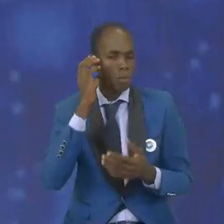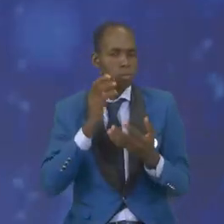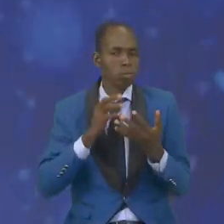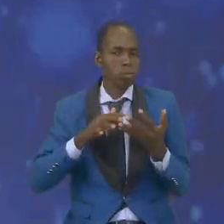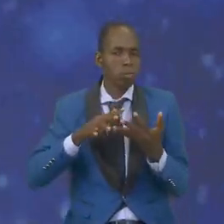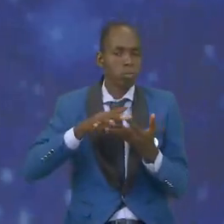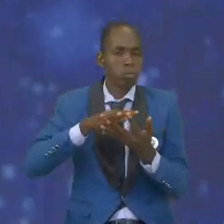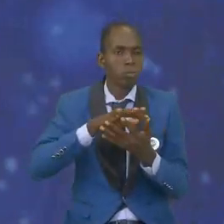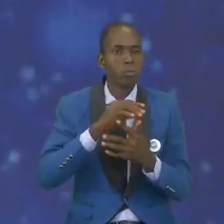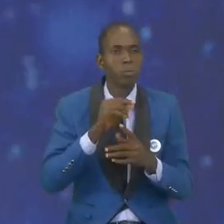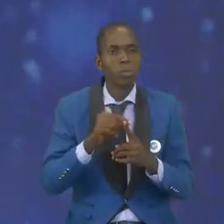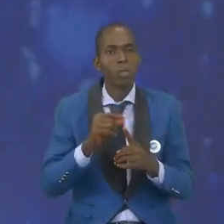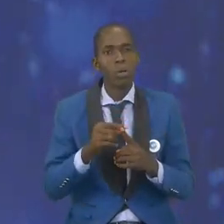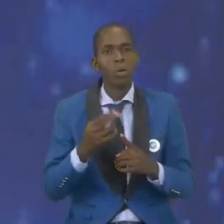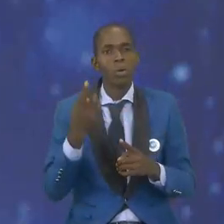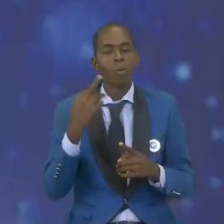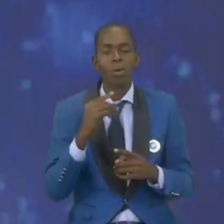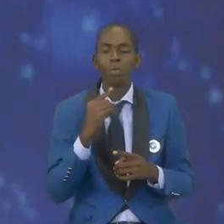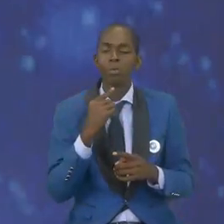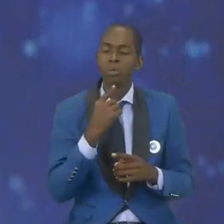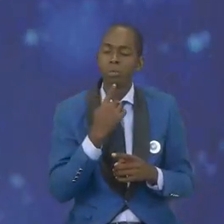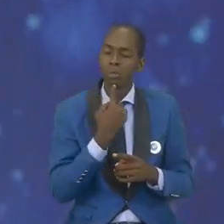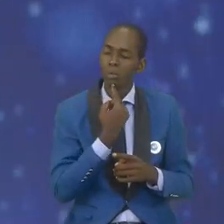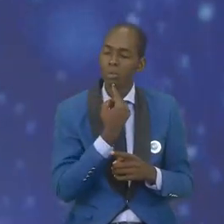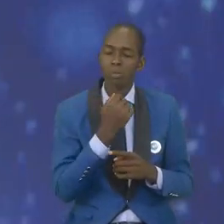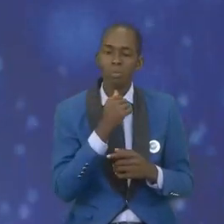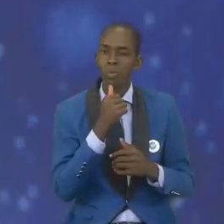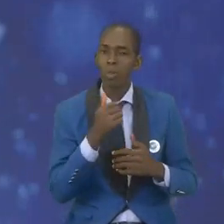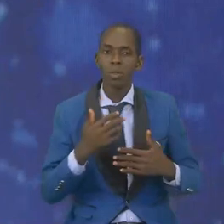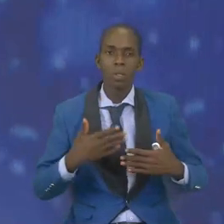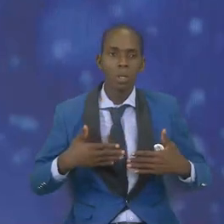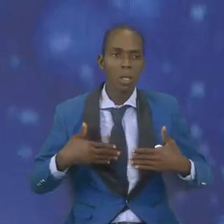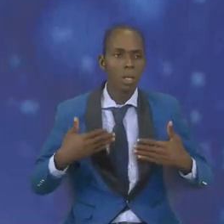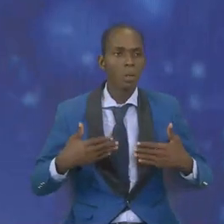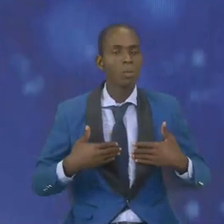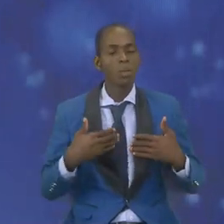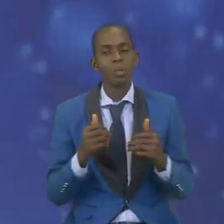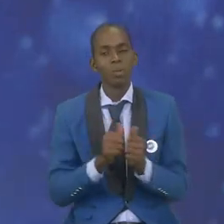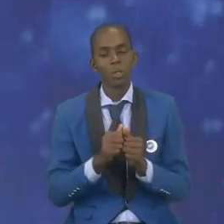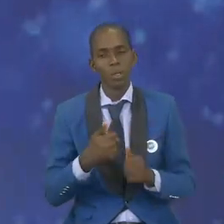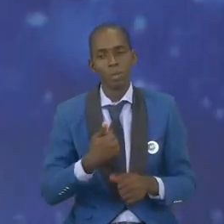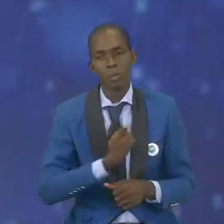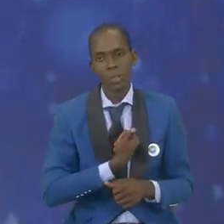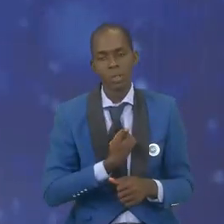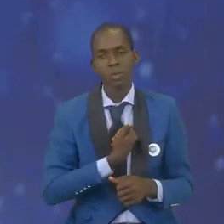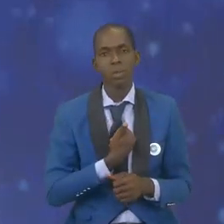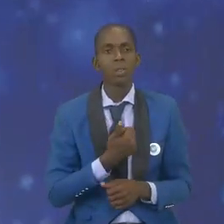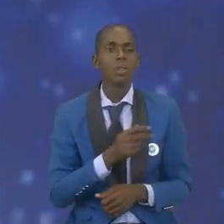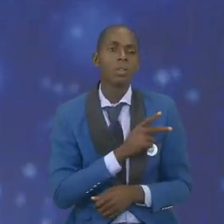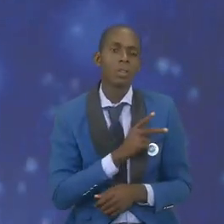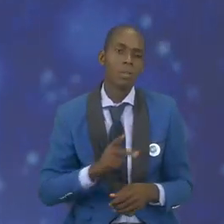Verset 14, le roi fut très affligé quand il entendit cela.